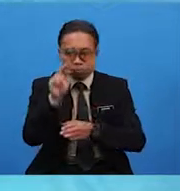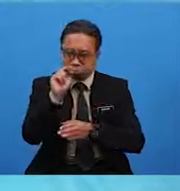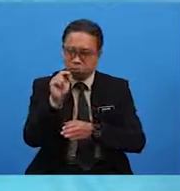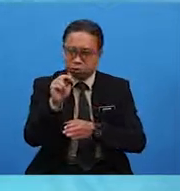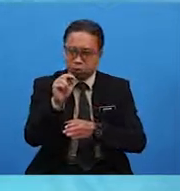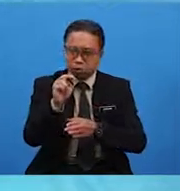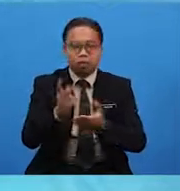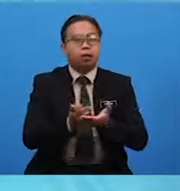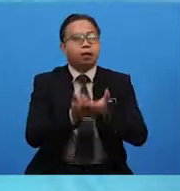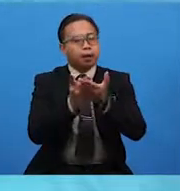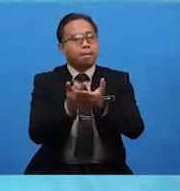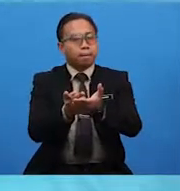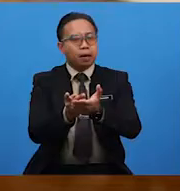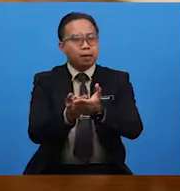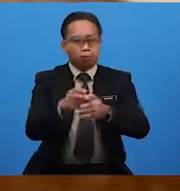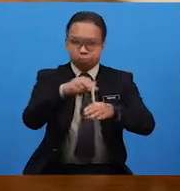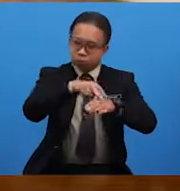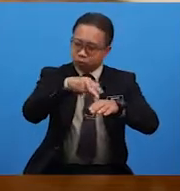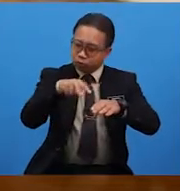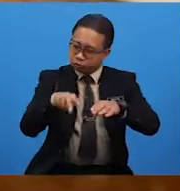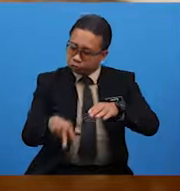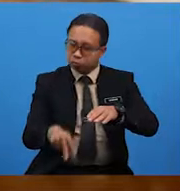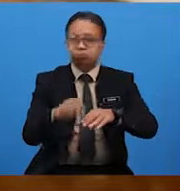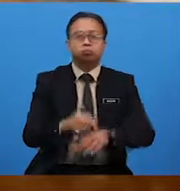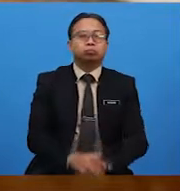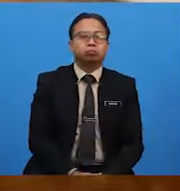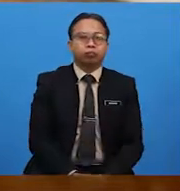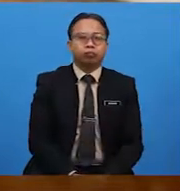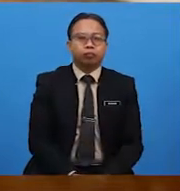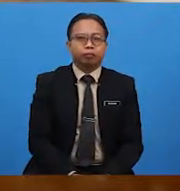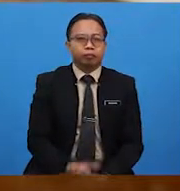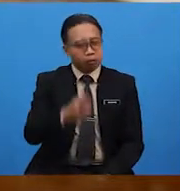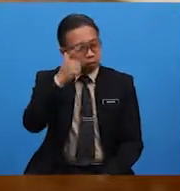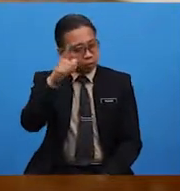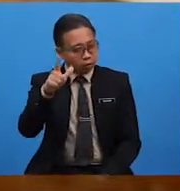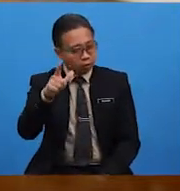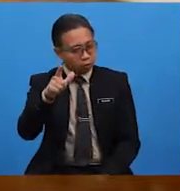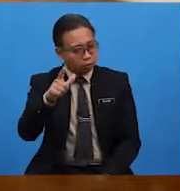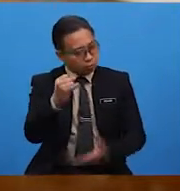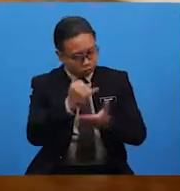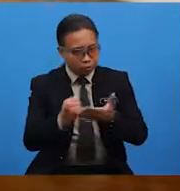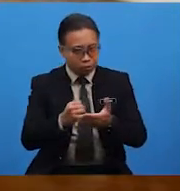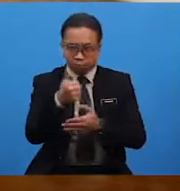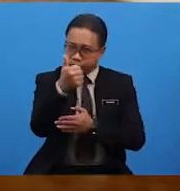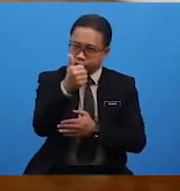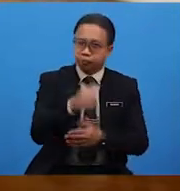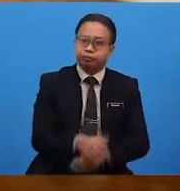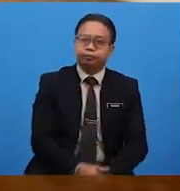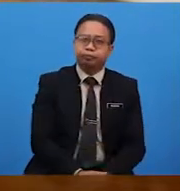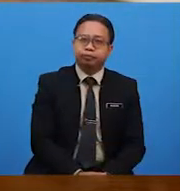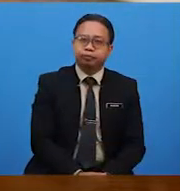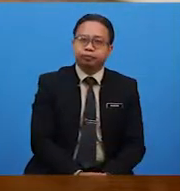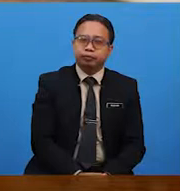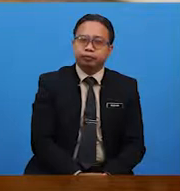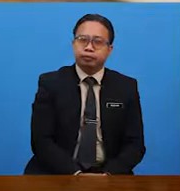terus dia punya kapal habis tenggelam akhter ujiannya Saya melihat lukisan ini ya saya dapat simpulkan disini